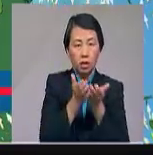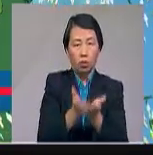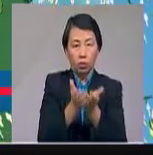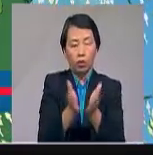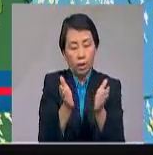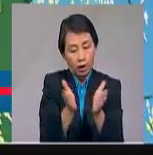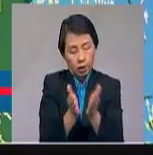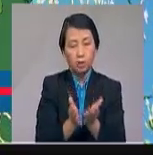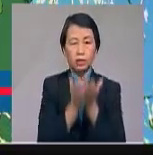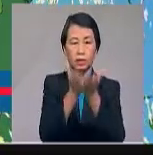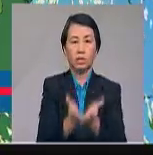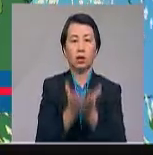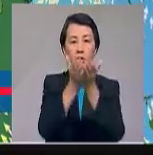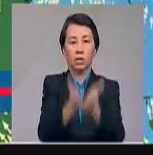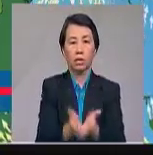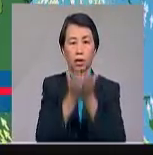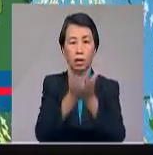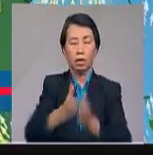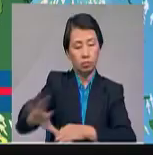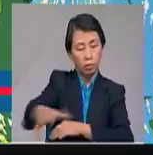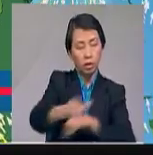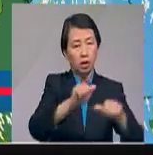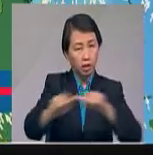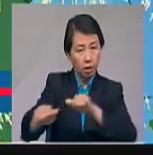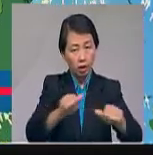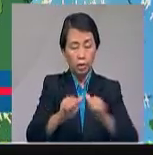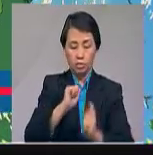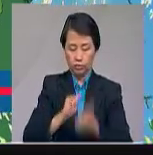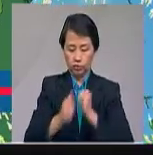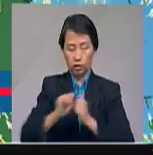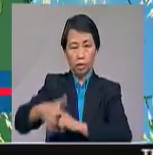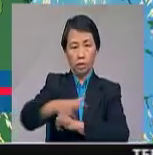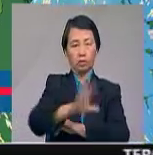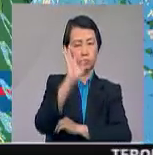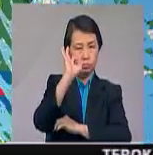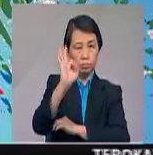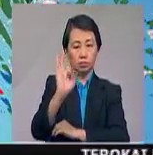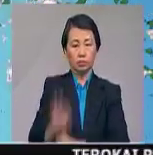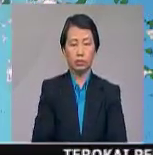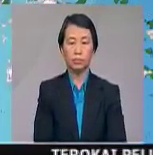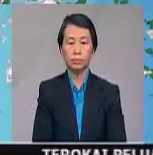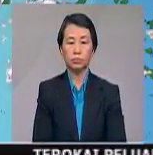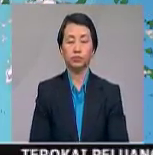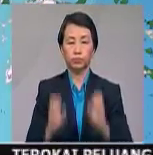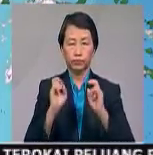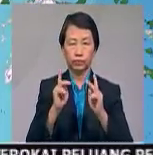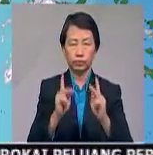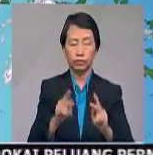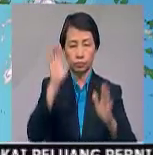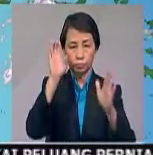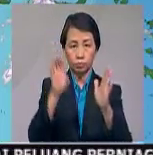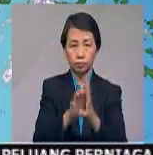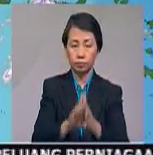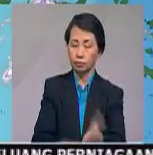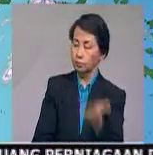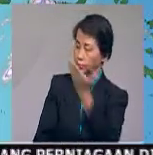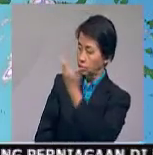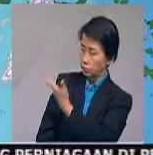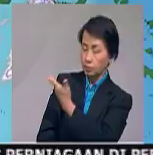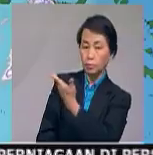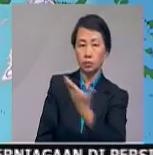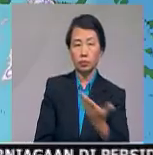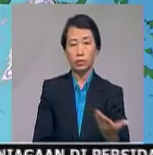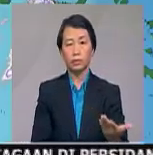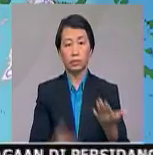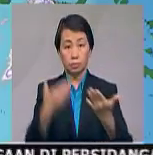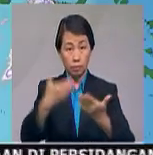kecil dan perkapalan serta aktiviti pantai dan sukan laut. Baiklah, kita beralih pula dengan melihat kepada imej